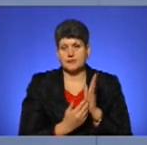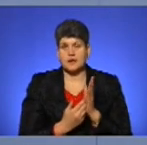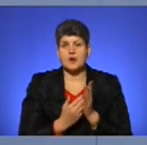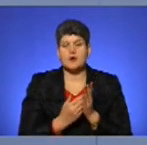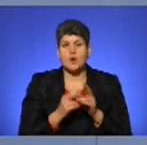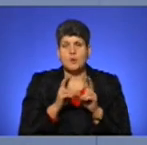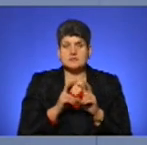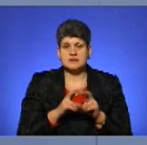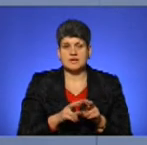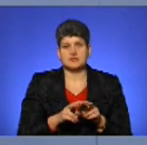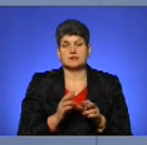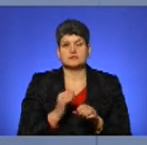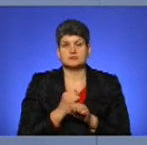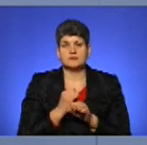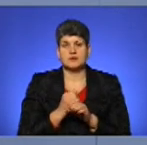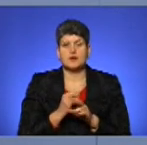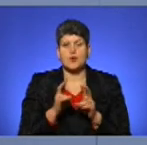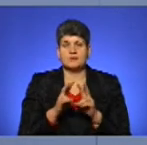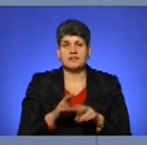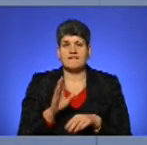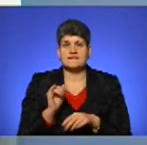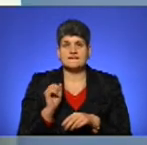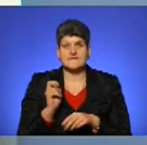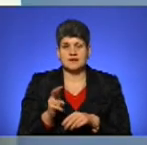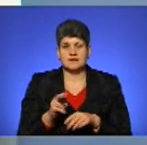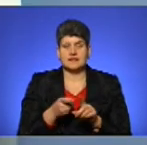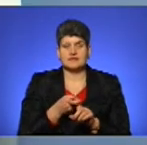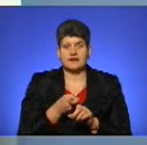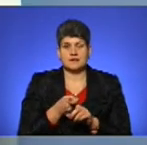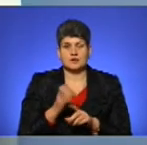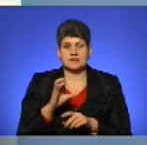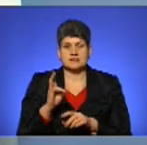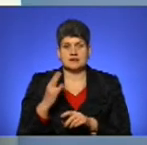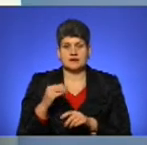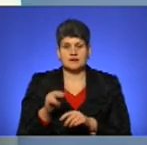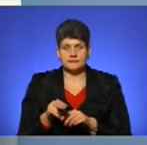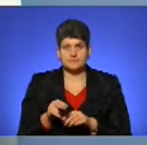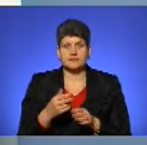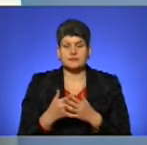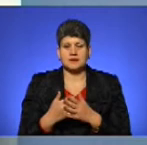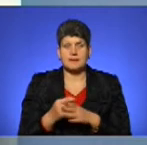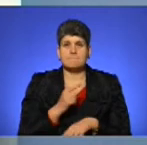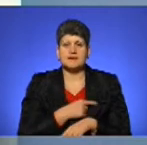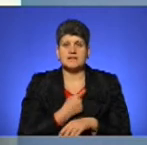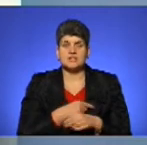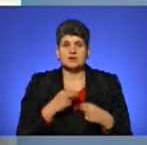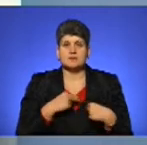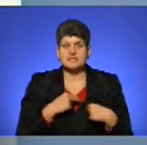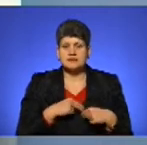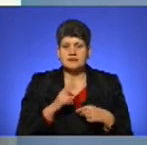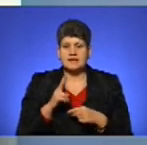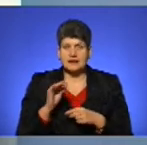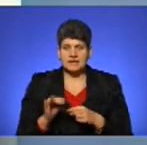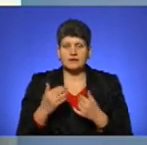обстежень введено обстеження на ВІЛ-інфекцію СНІД. Тобто вже медичні працівники